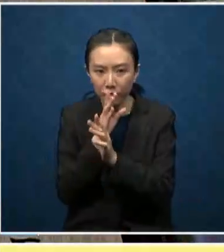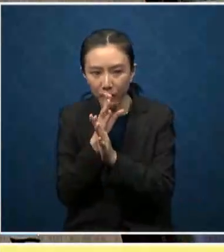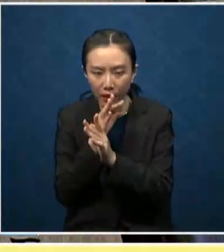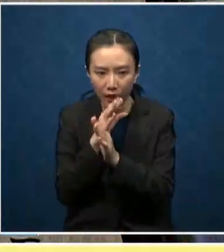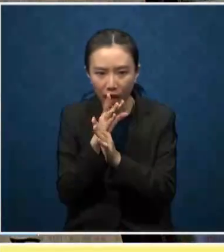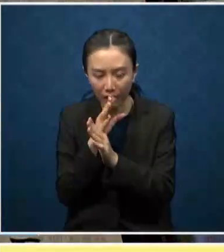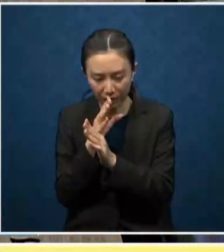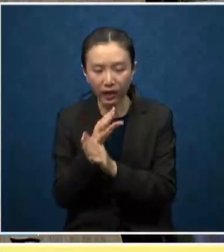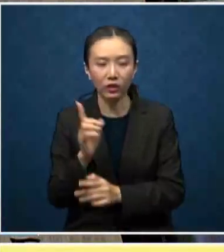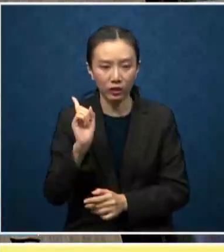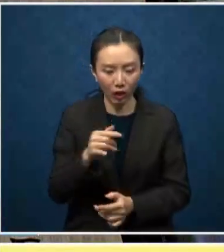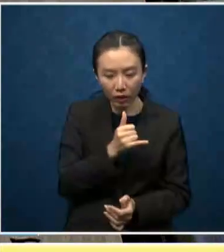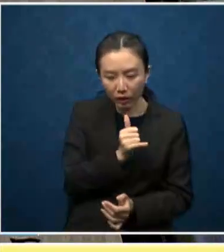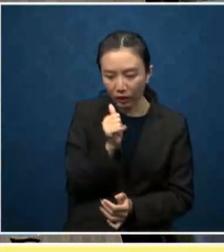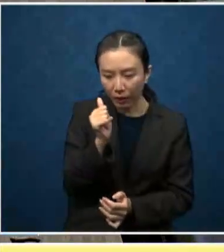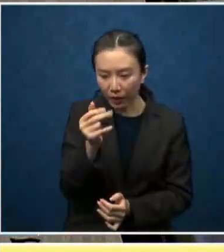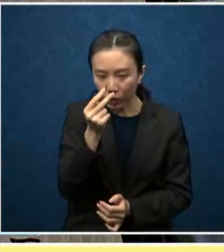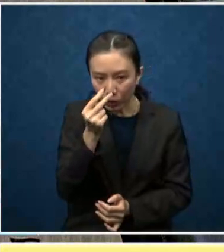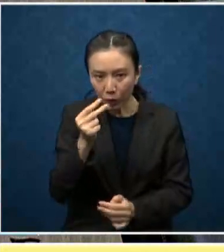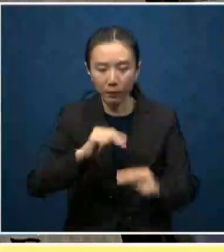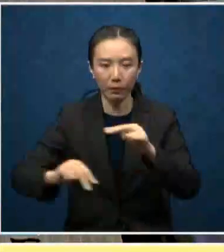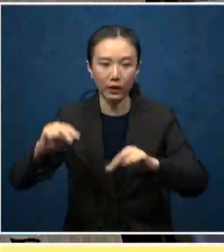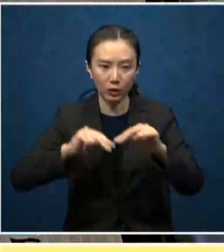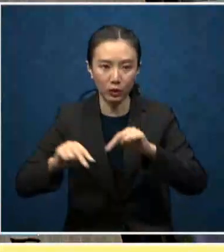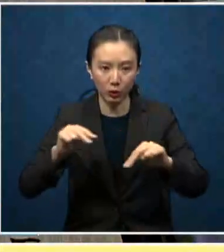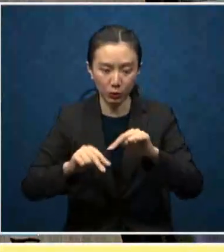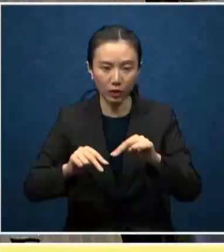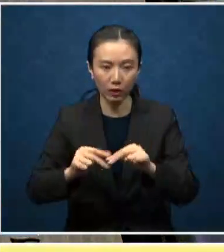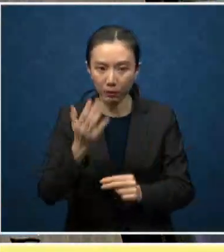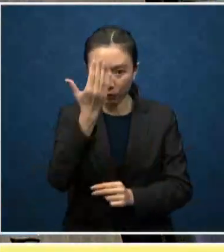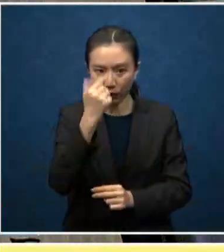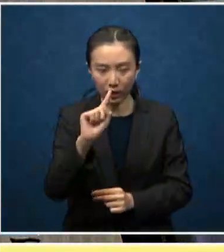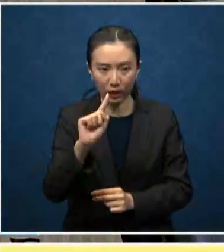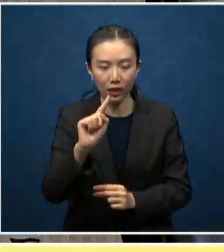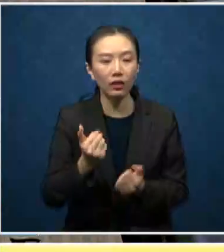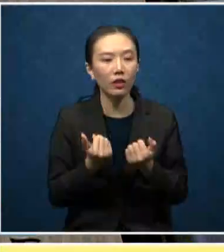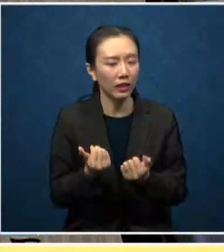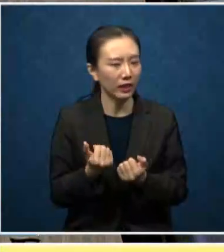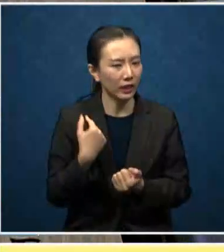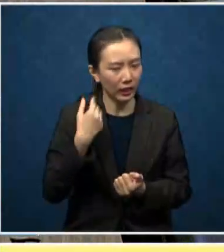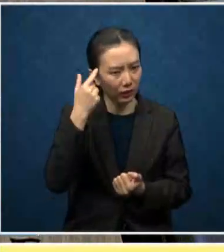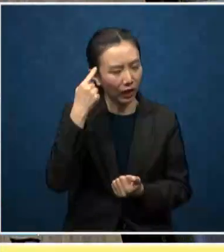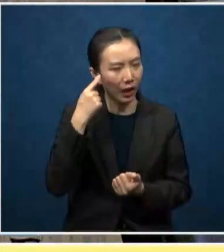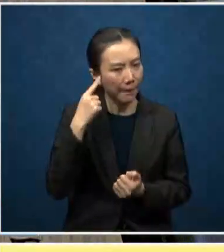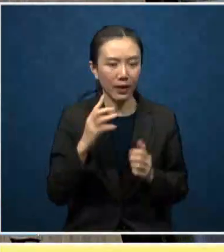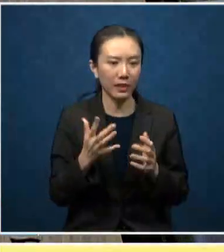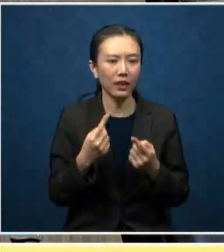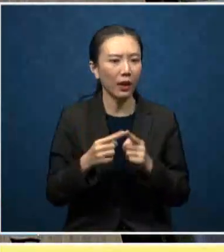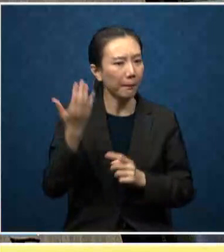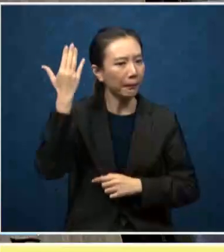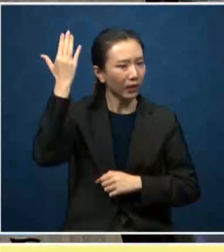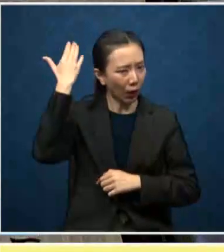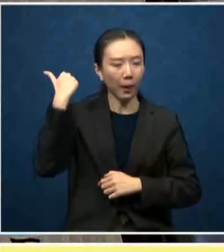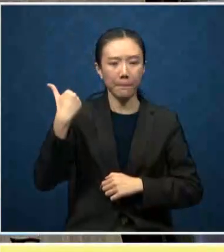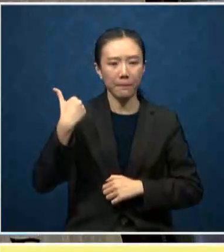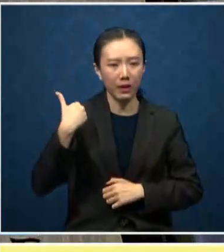ต้องเข้าไปตรวจสอบเข้าไปดูแลคือกรรมการของสสสซึ่งตอนนี้อาจจะไม่มีนะครับในอดีตอาจจะมีหรือไม่มีไม่ทราบในที่